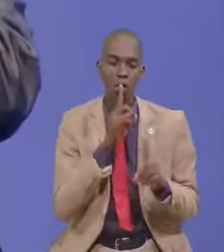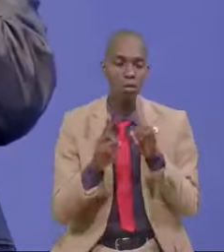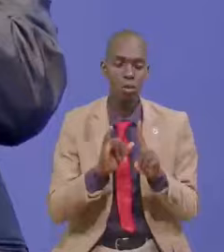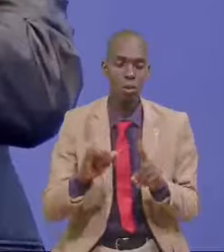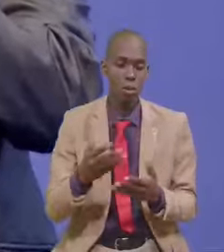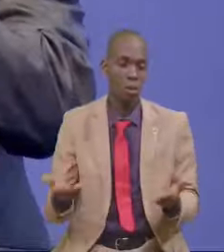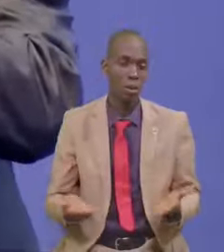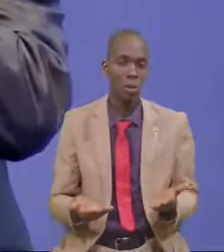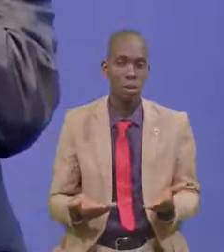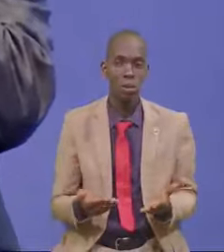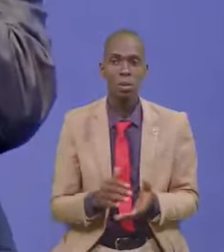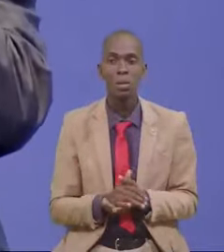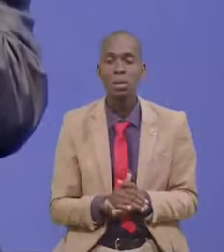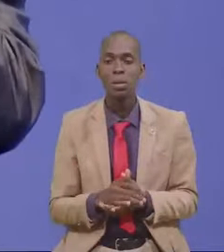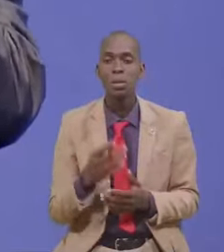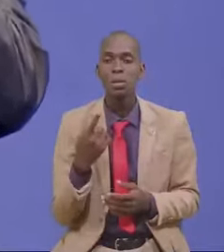C'est une vérité intemporelle.